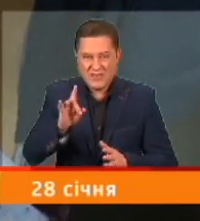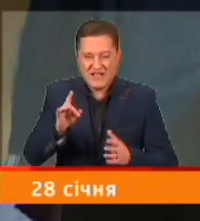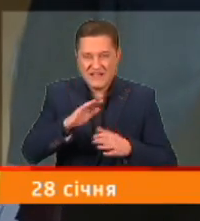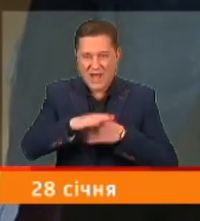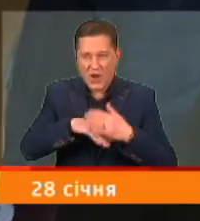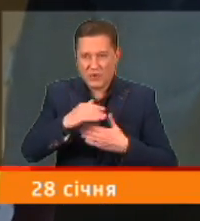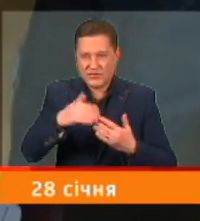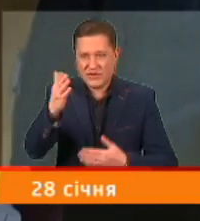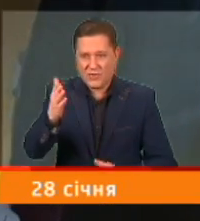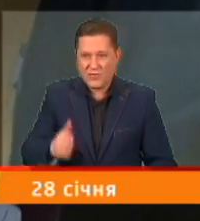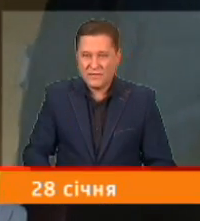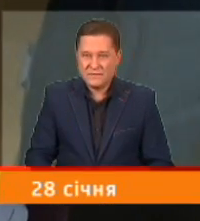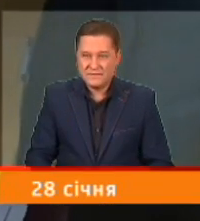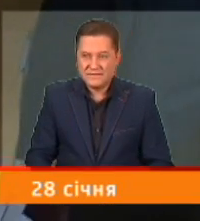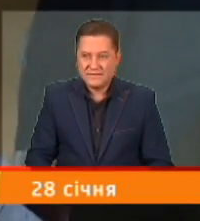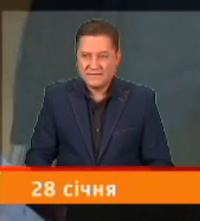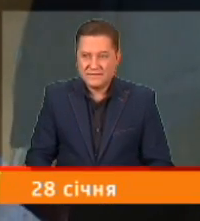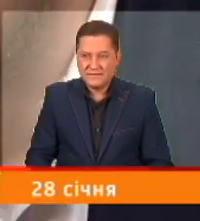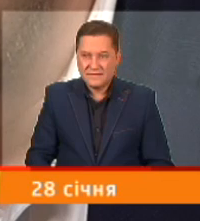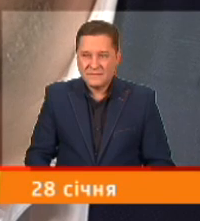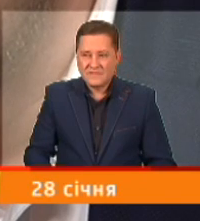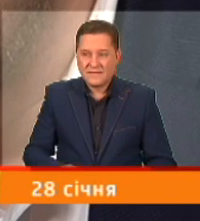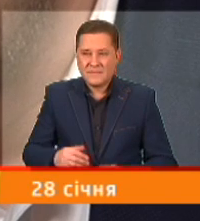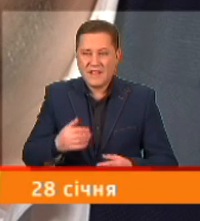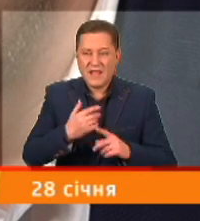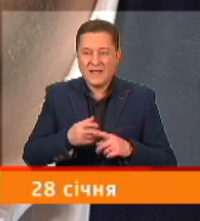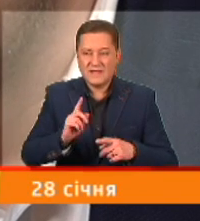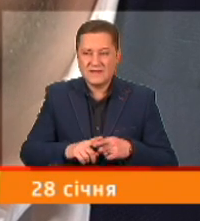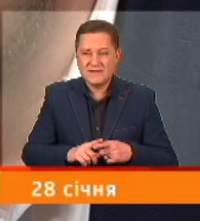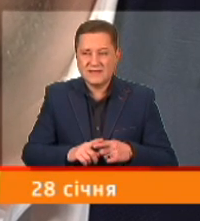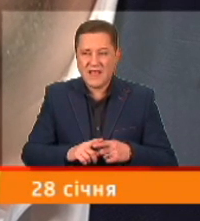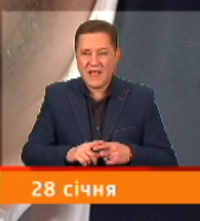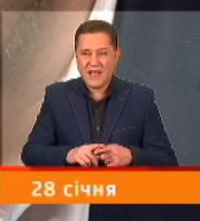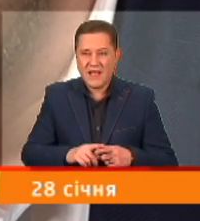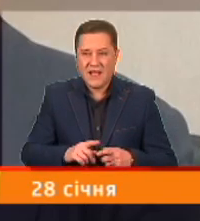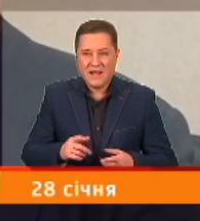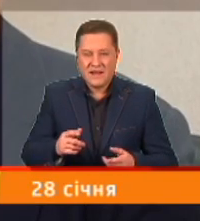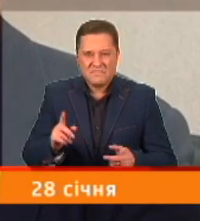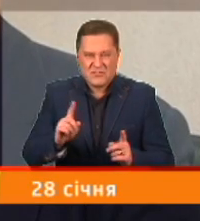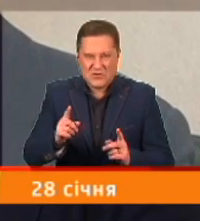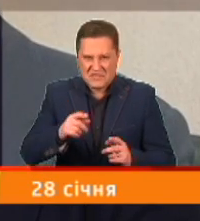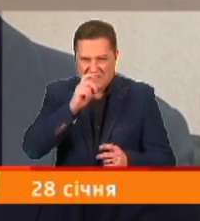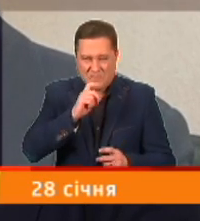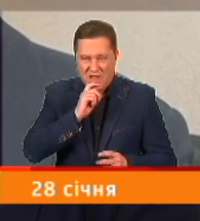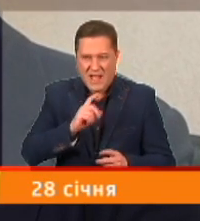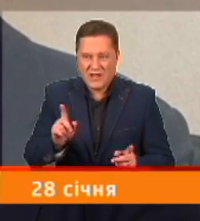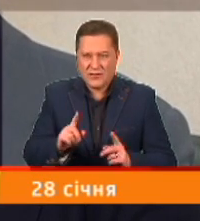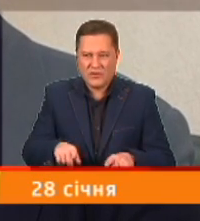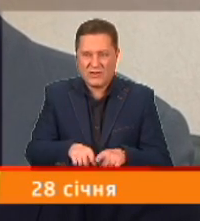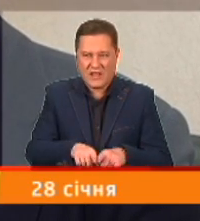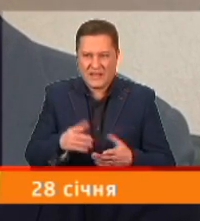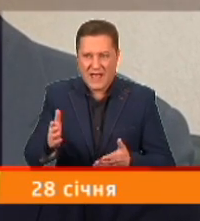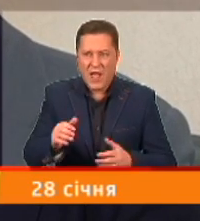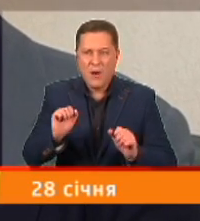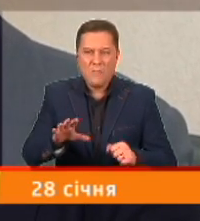дивись, будеш таким рушником витиратися? Це навіть не плями, мені здається, що це від недопалка, а щось таке. Звісно, в 100 тисячах комплектів